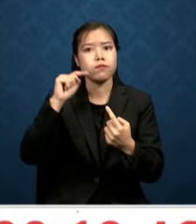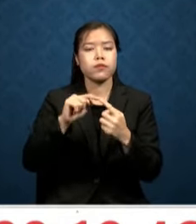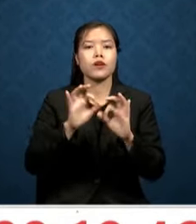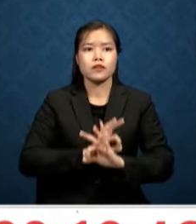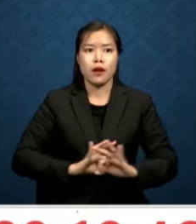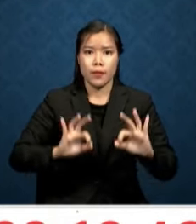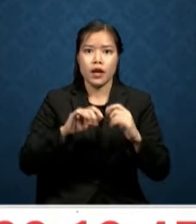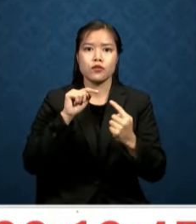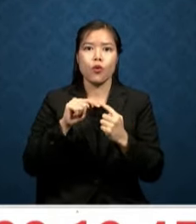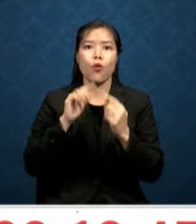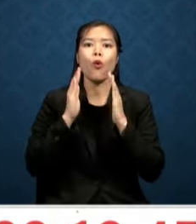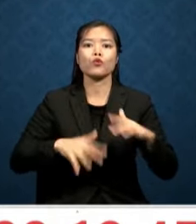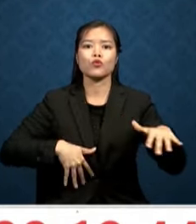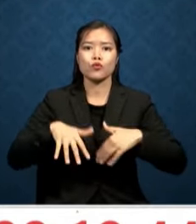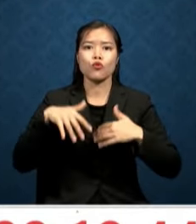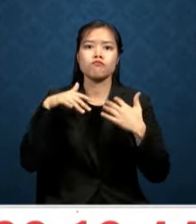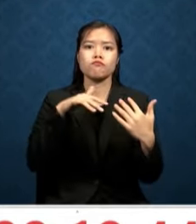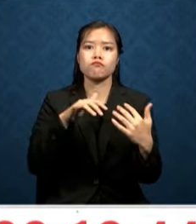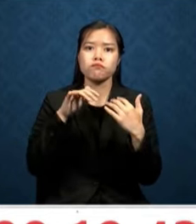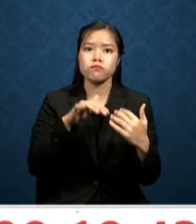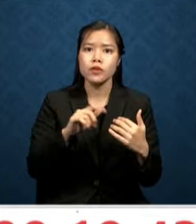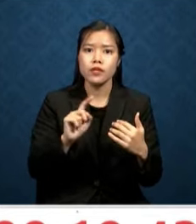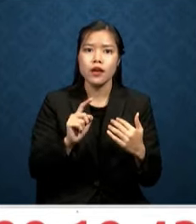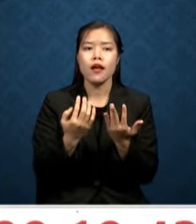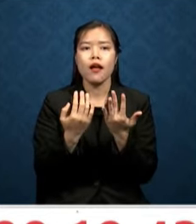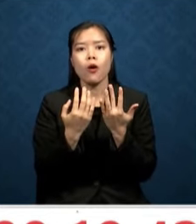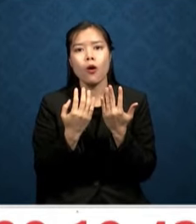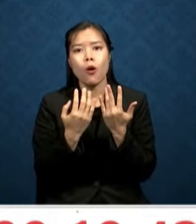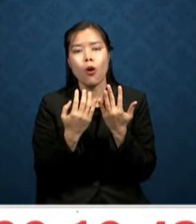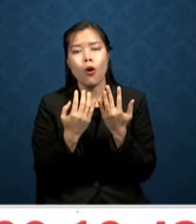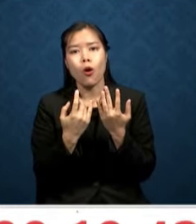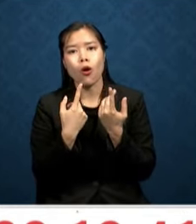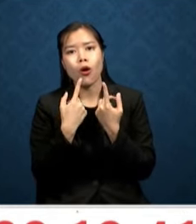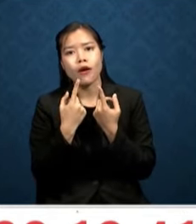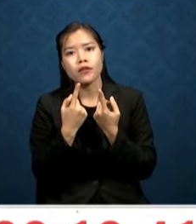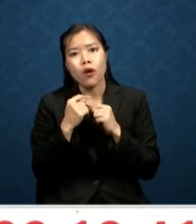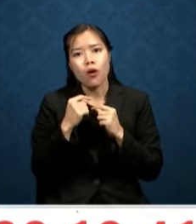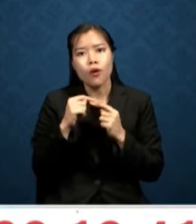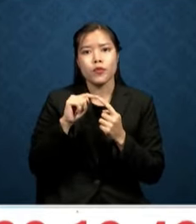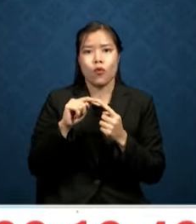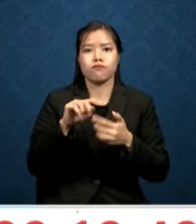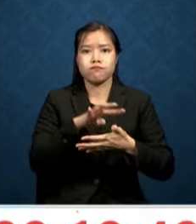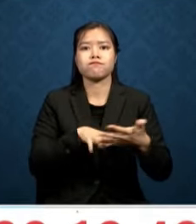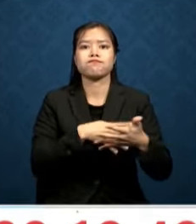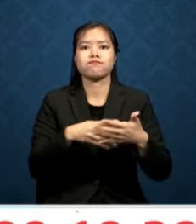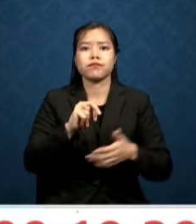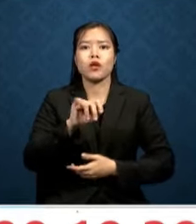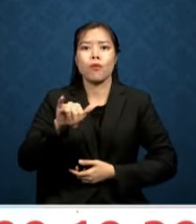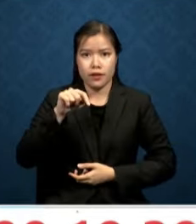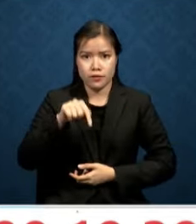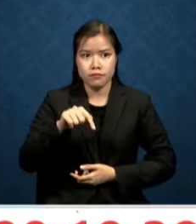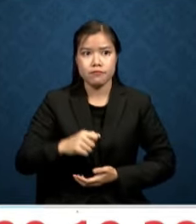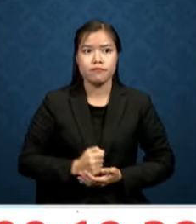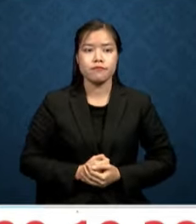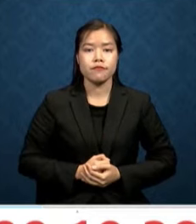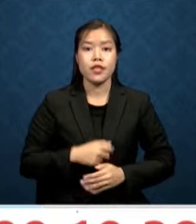กับประชาชนที่น่าจะเฝ้านะฮะตอบเฝ้ารอคำตอบของนโยบายนี้อยู่นะครับแน่นอนนะครับอย่างที่ท่านประธานได้เกริ่นน